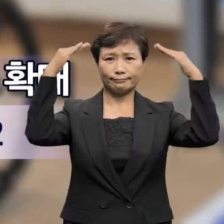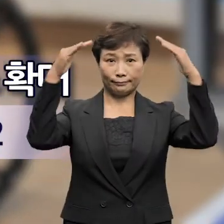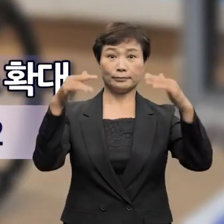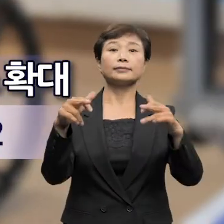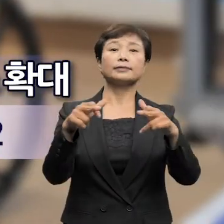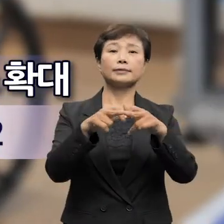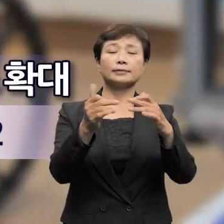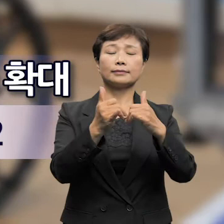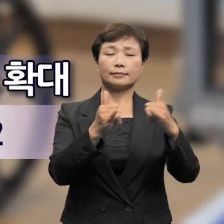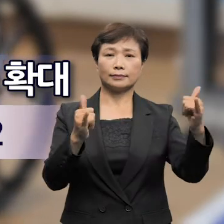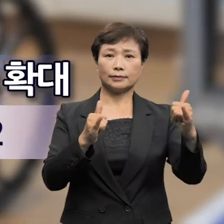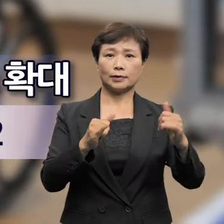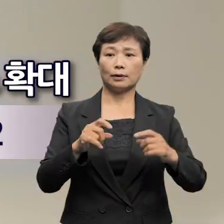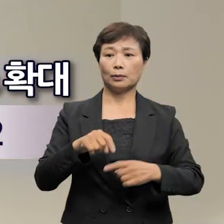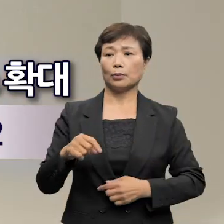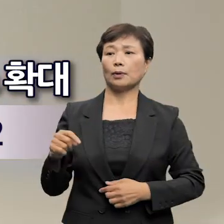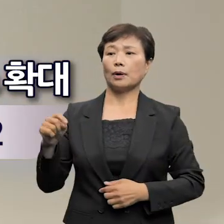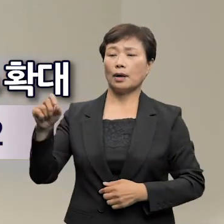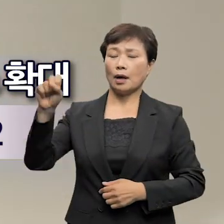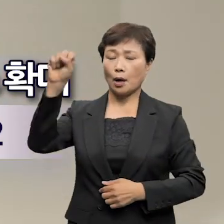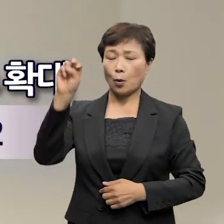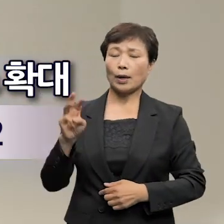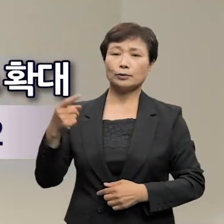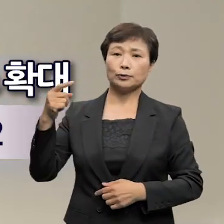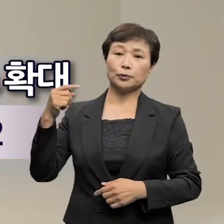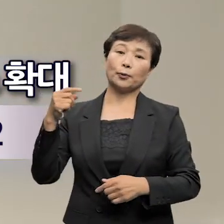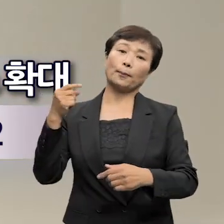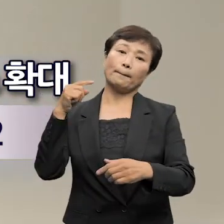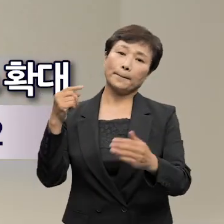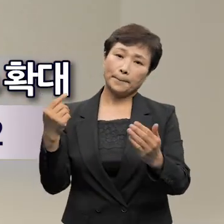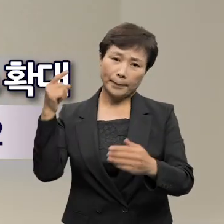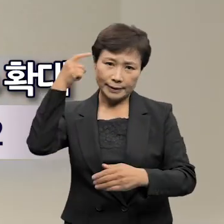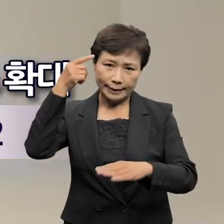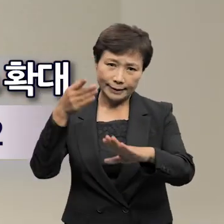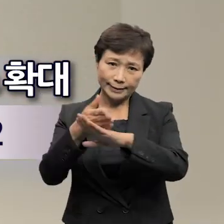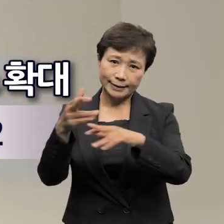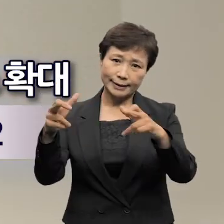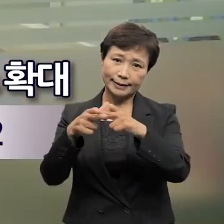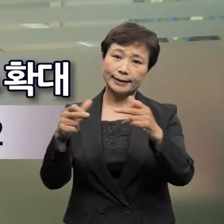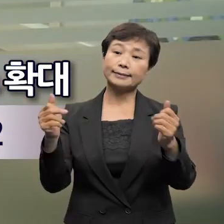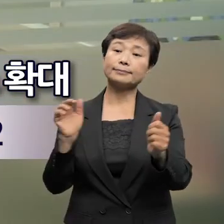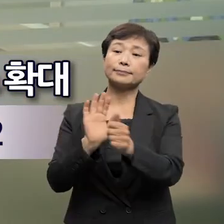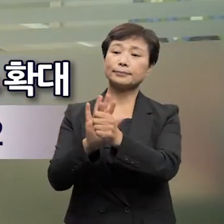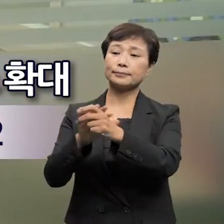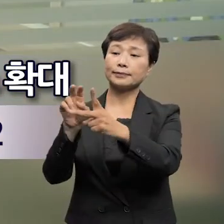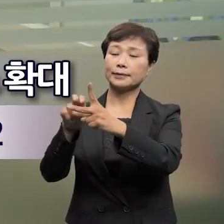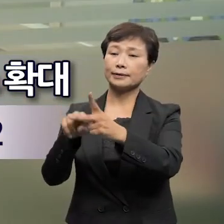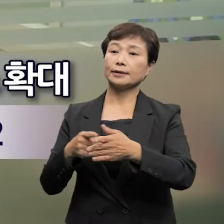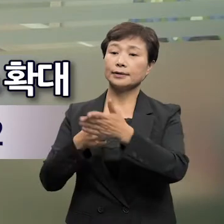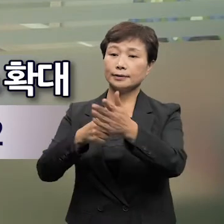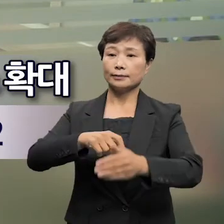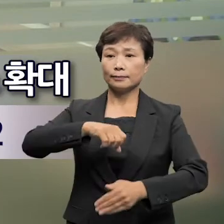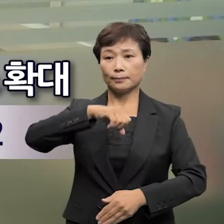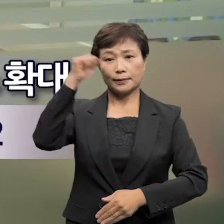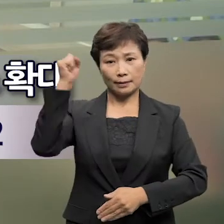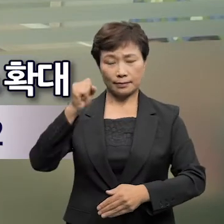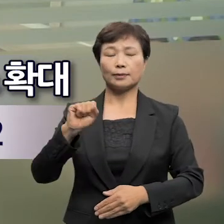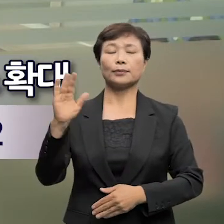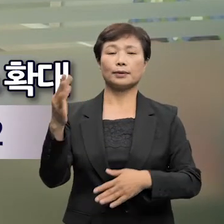최중증 성인 발달 장애인으로 광주 발달 장애인 지원센터에 신청하면 적격 여부에 따라 이용